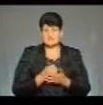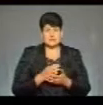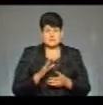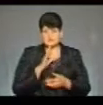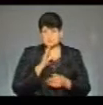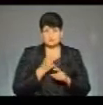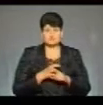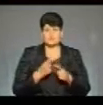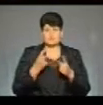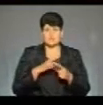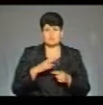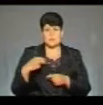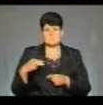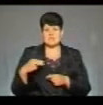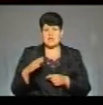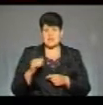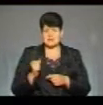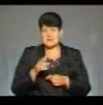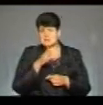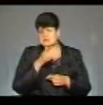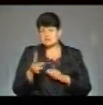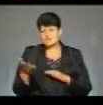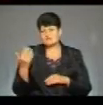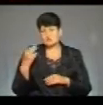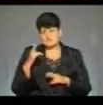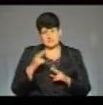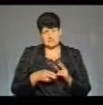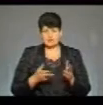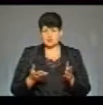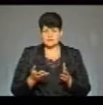дуже велика була вже перерва. Сезон давно закінчився і